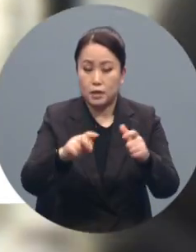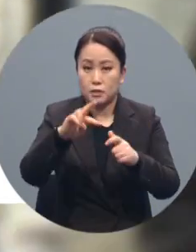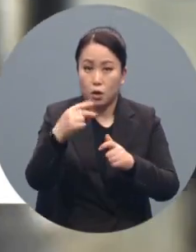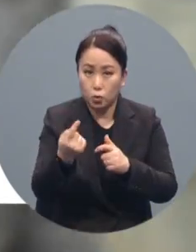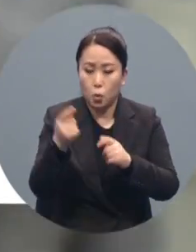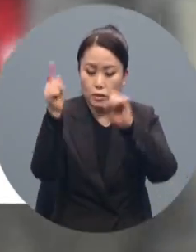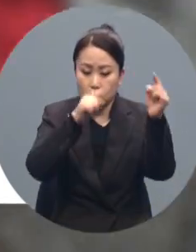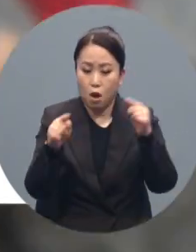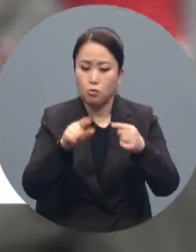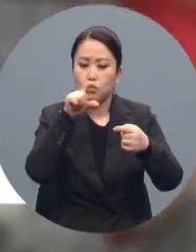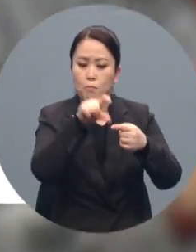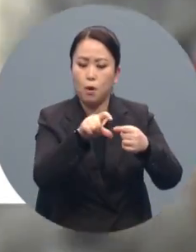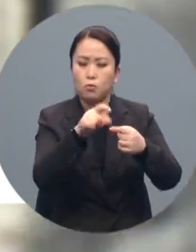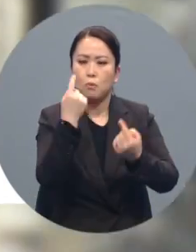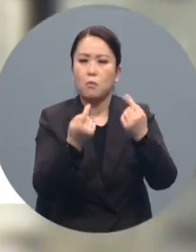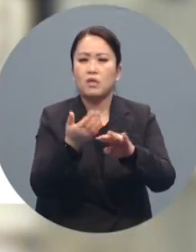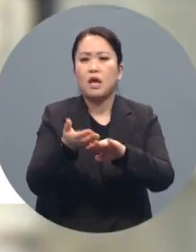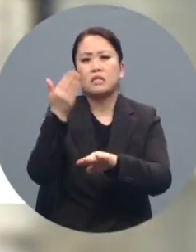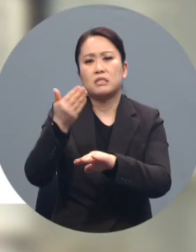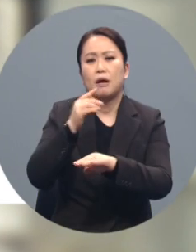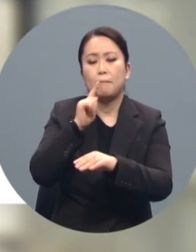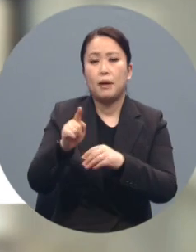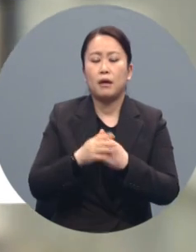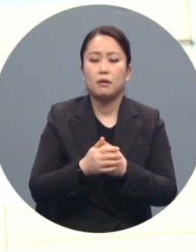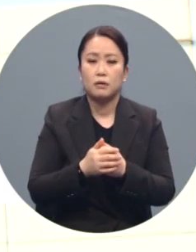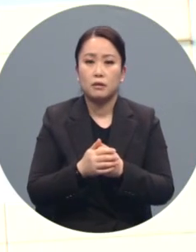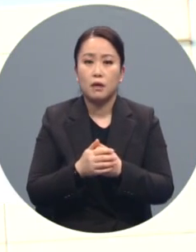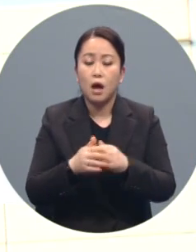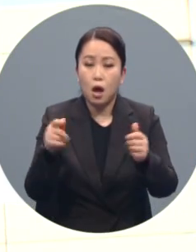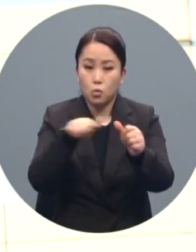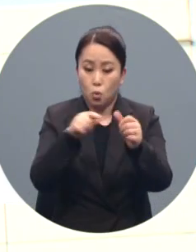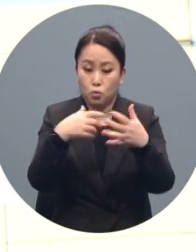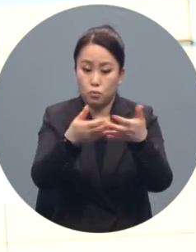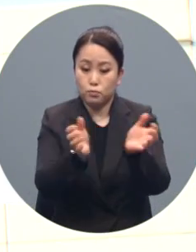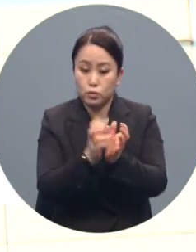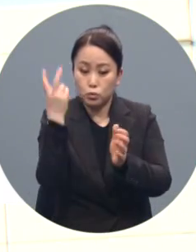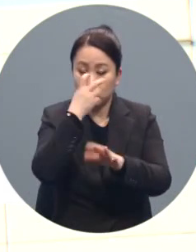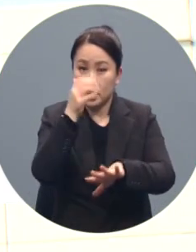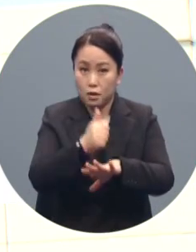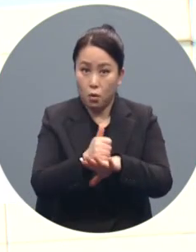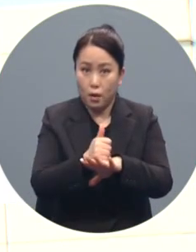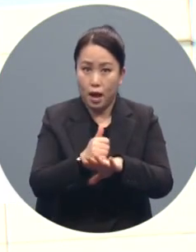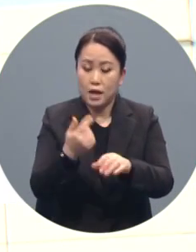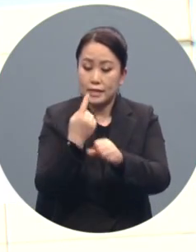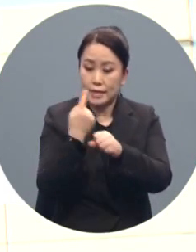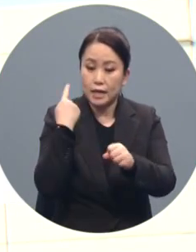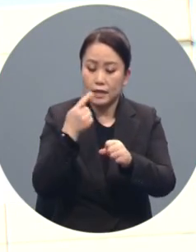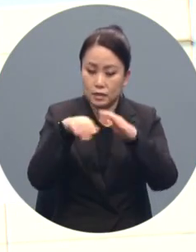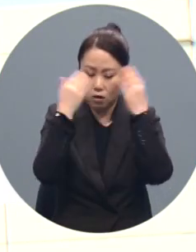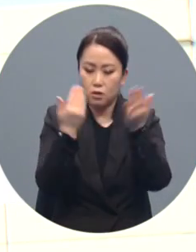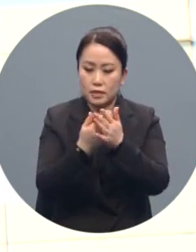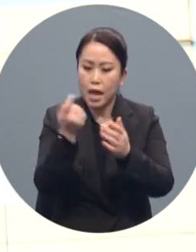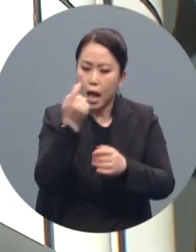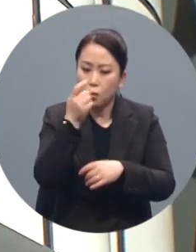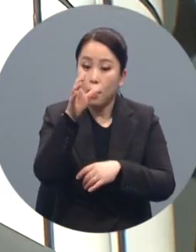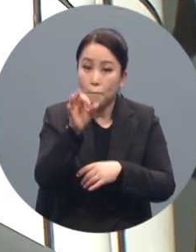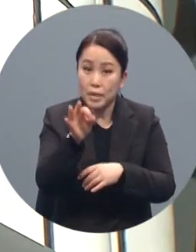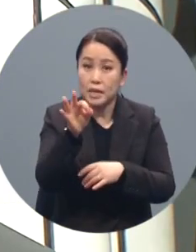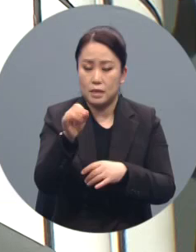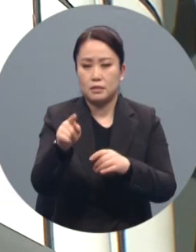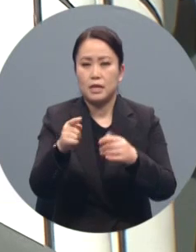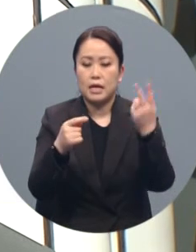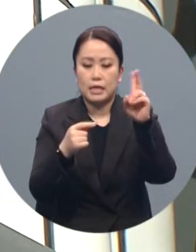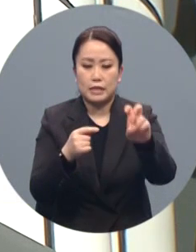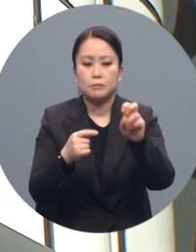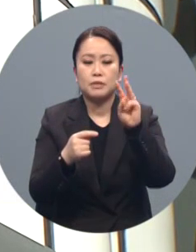전국 평균 이상인 것으로 나타냈습니다 교육부의 조사결과 지난해 전체 사교육비는 23조 4000억원